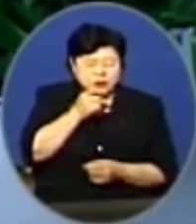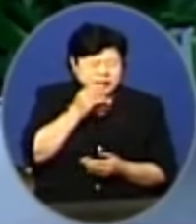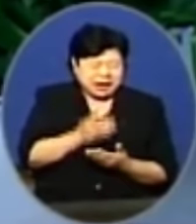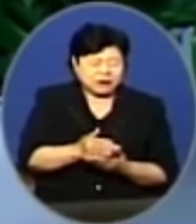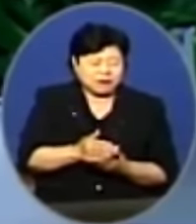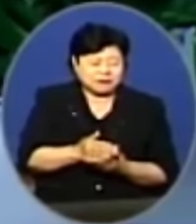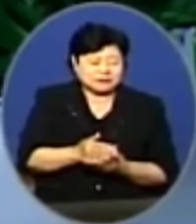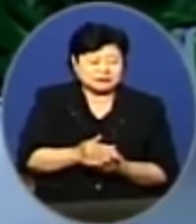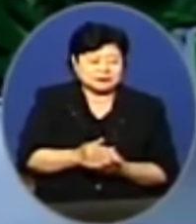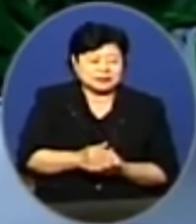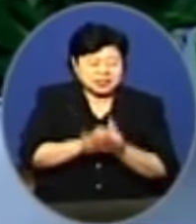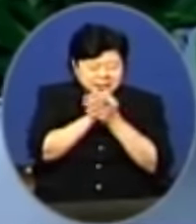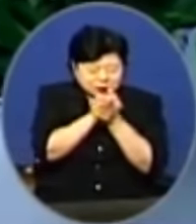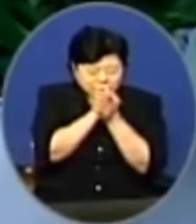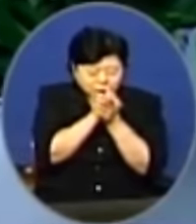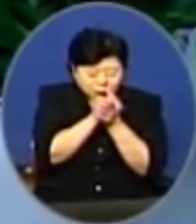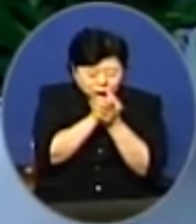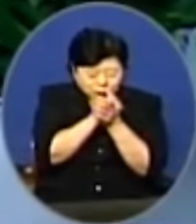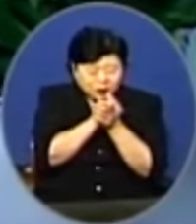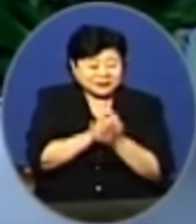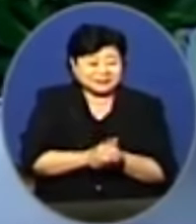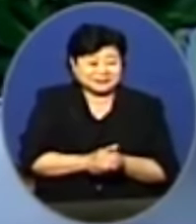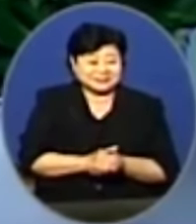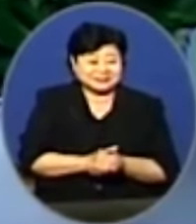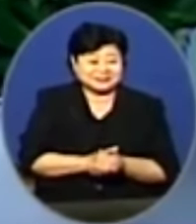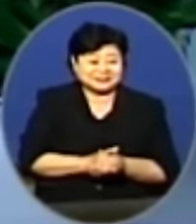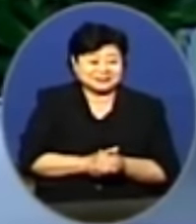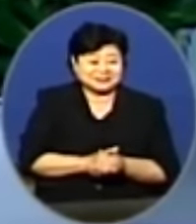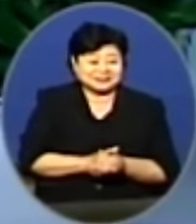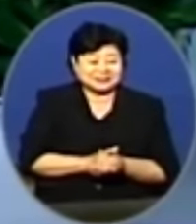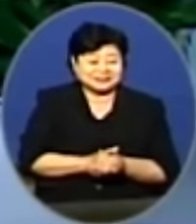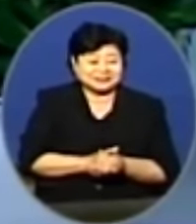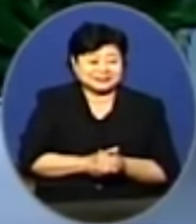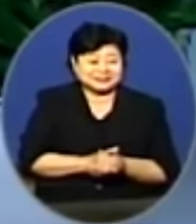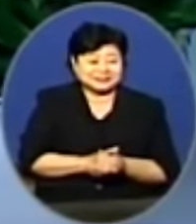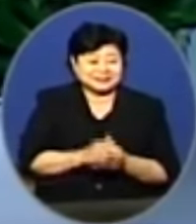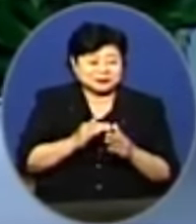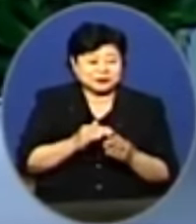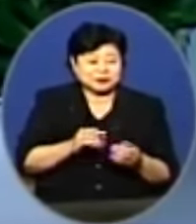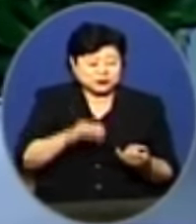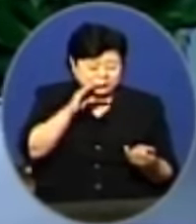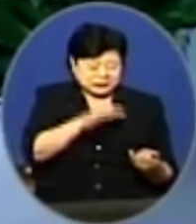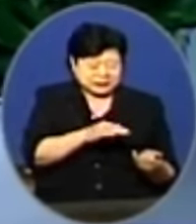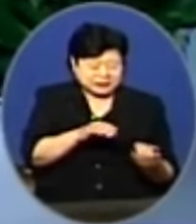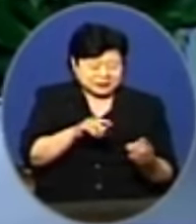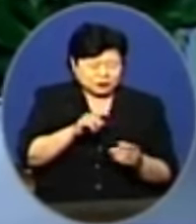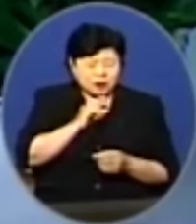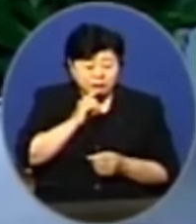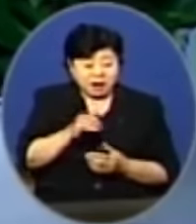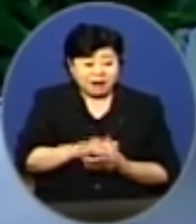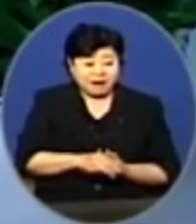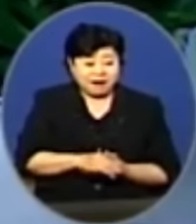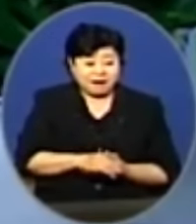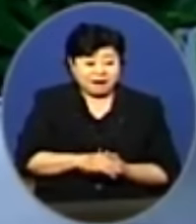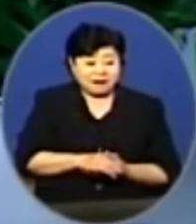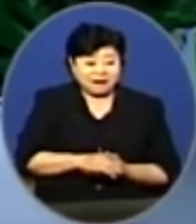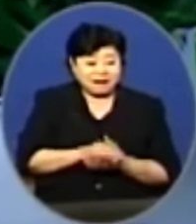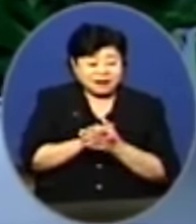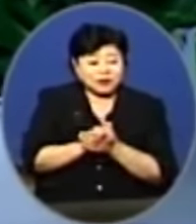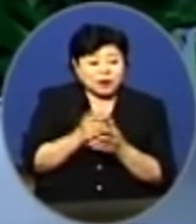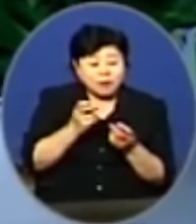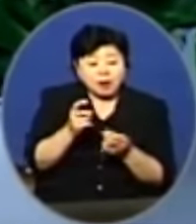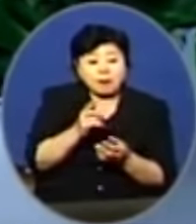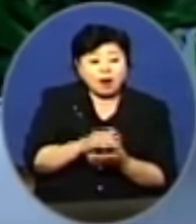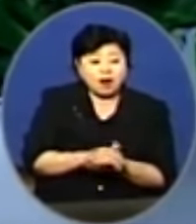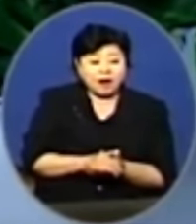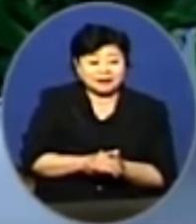말고 기도하고 그리고 집에 가서 마누라를 위해서 기도해 주라. 기도를 어떻게 하는